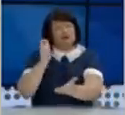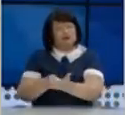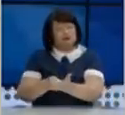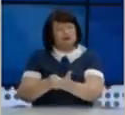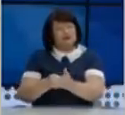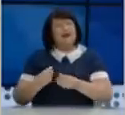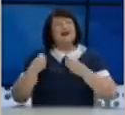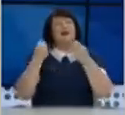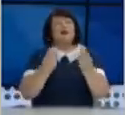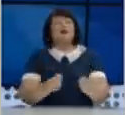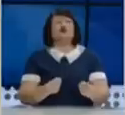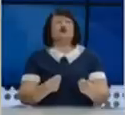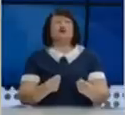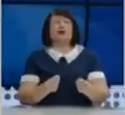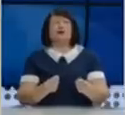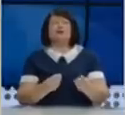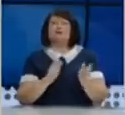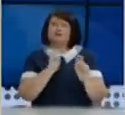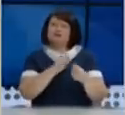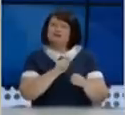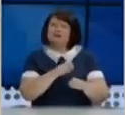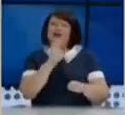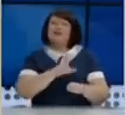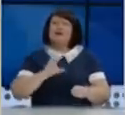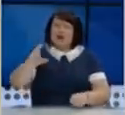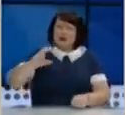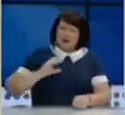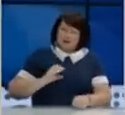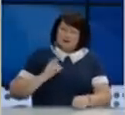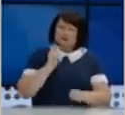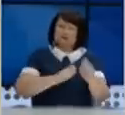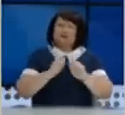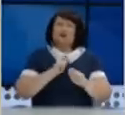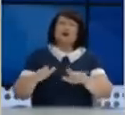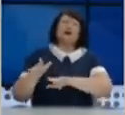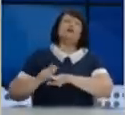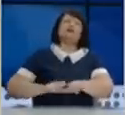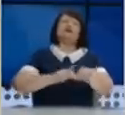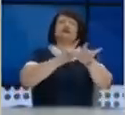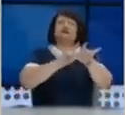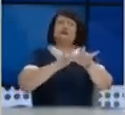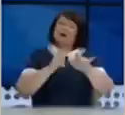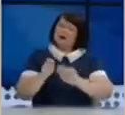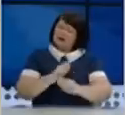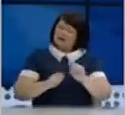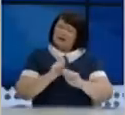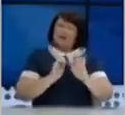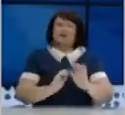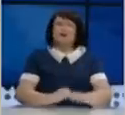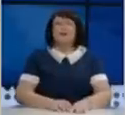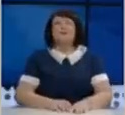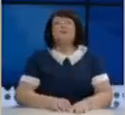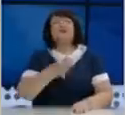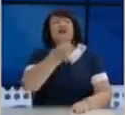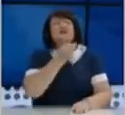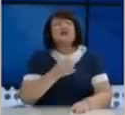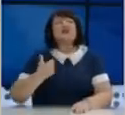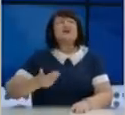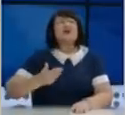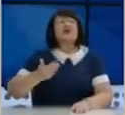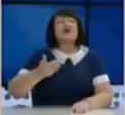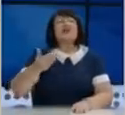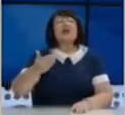δυνατότητα η χώρα μας να συντηρεί τα αεροπλάνα της με ευρωπαϊκά χρήματα όταν μπαίνουν στο δεξαμενή. Όμως, πέρα από τις εξαγγελίες, πρέπει να περάσουμε